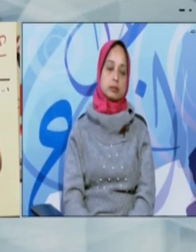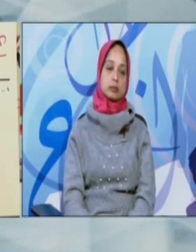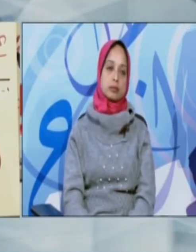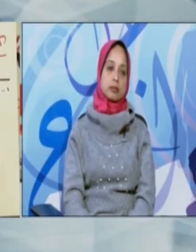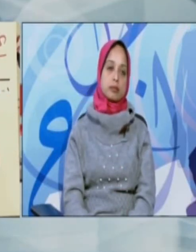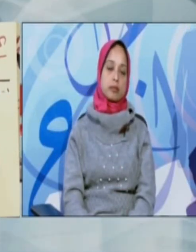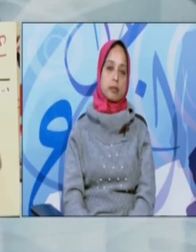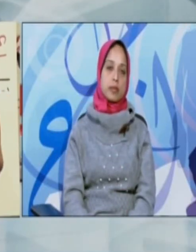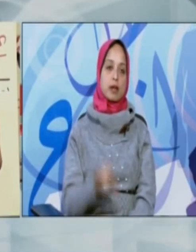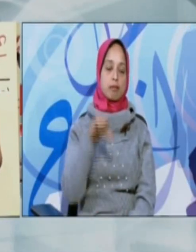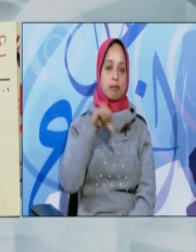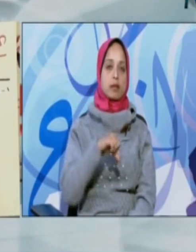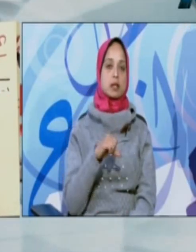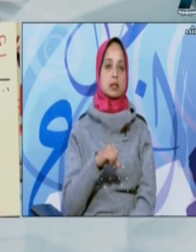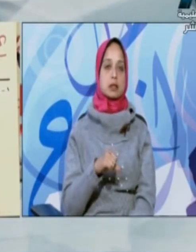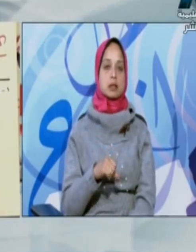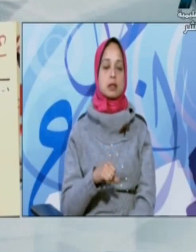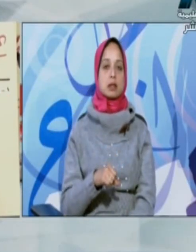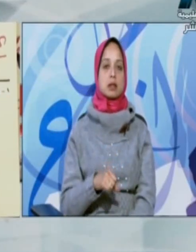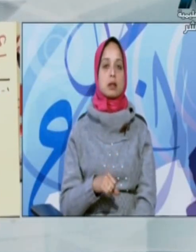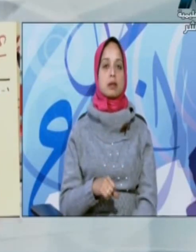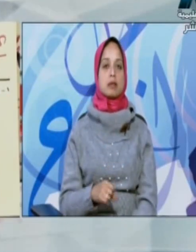في ايه؟ في تعديل